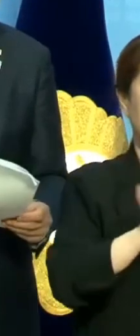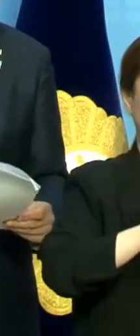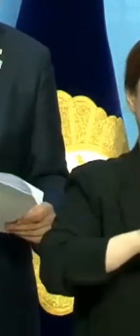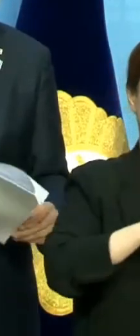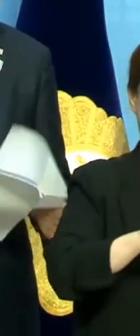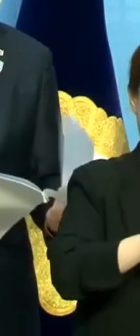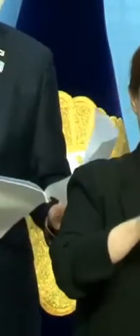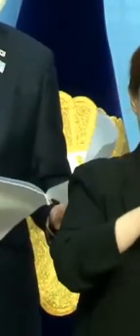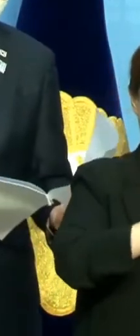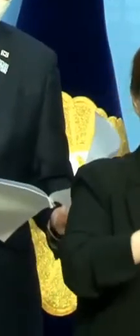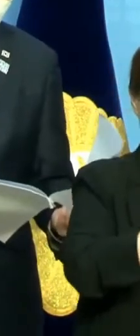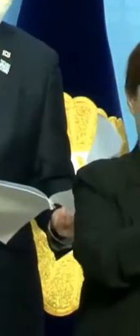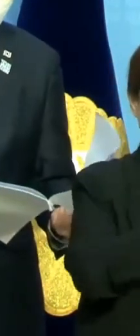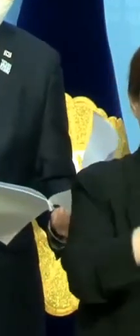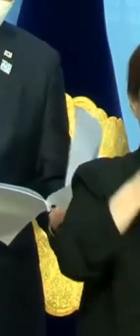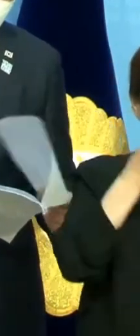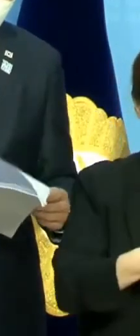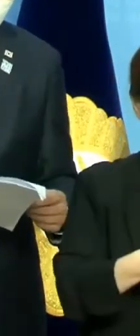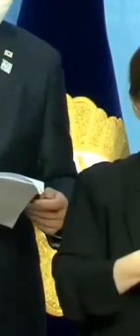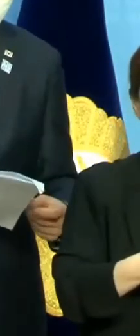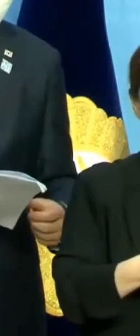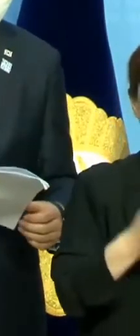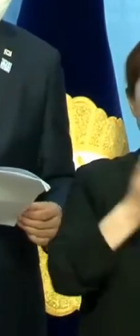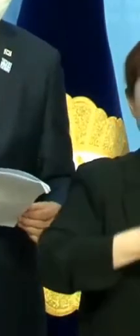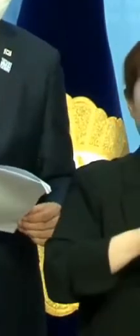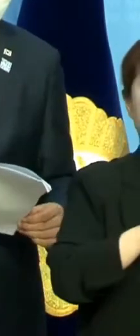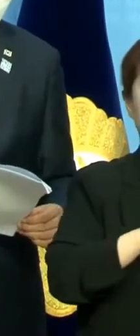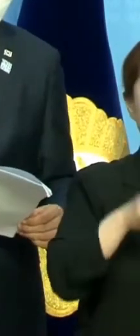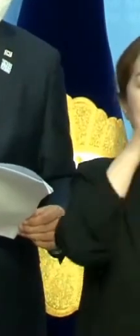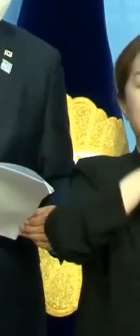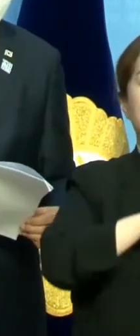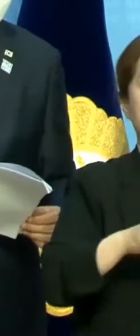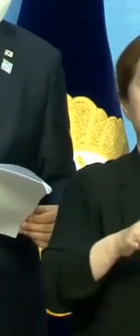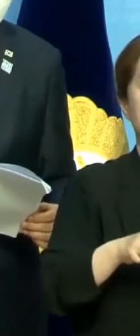갖가지 말장난과 사기를 쳐도 절대 대항하지 못하는 존재로